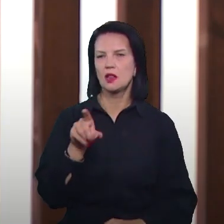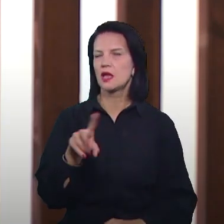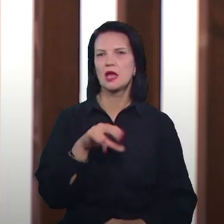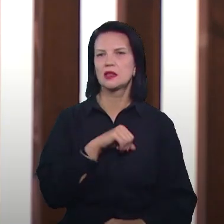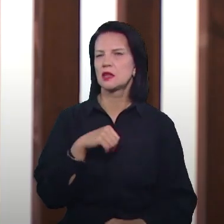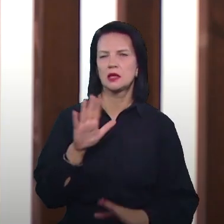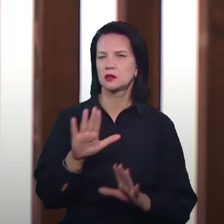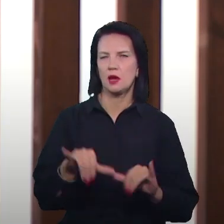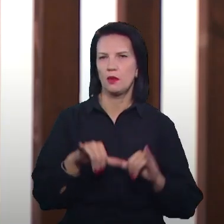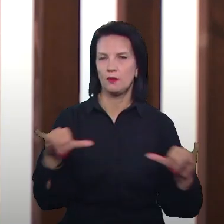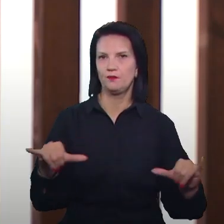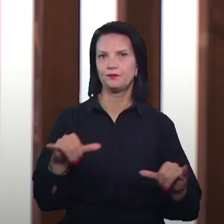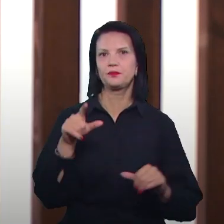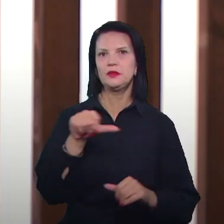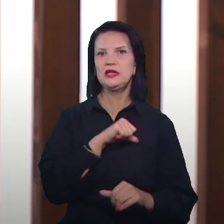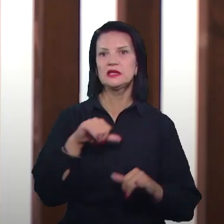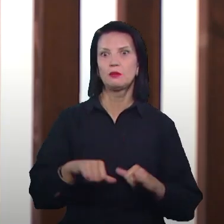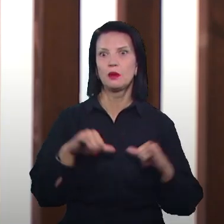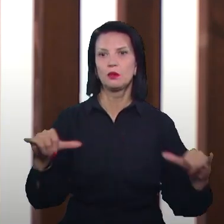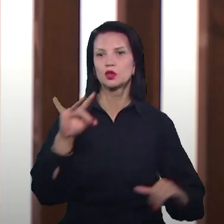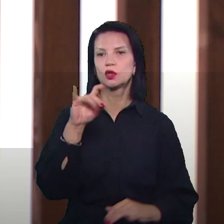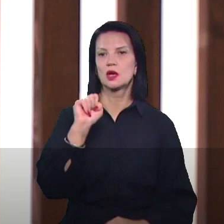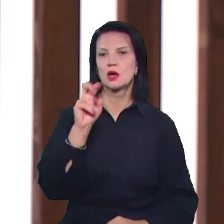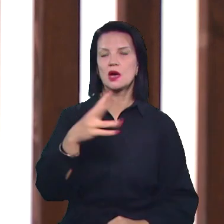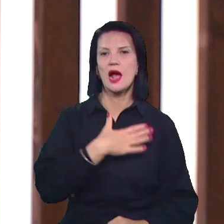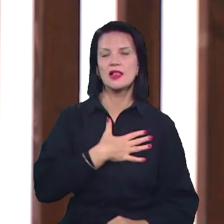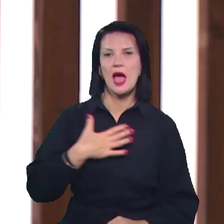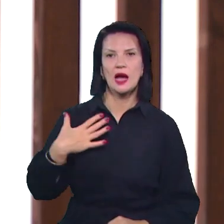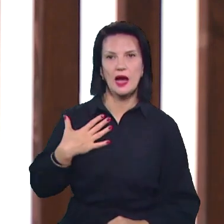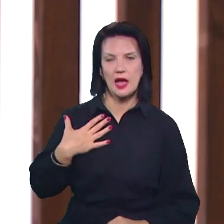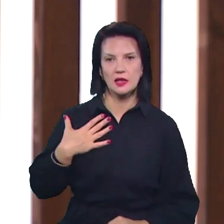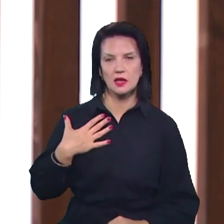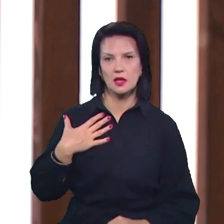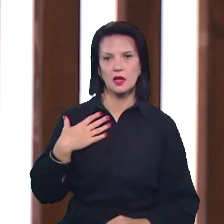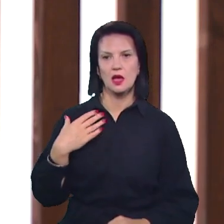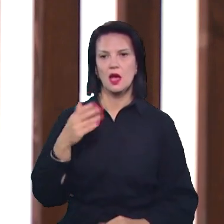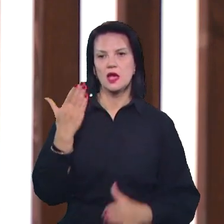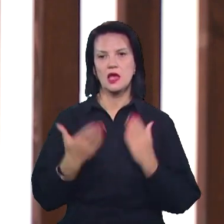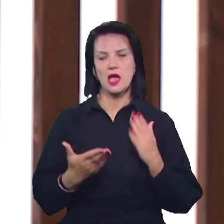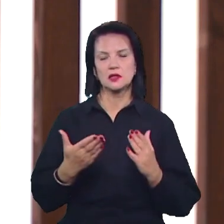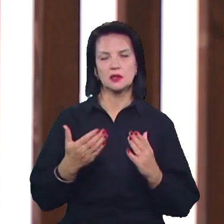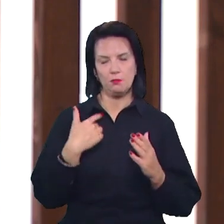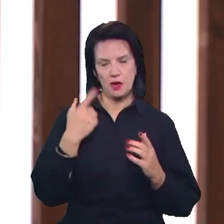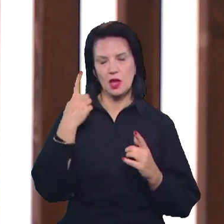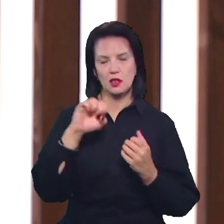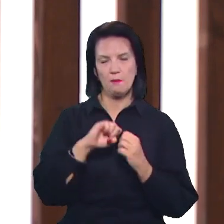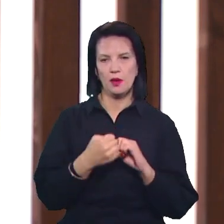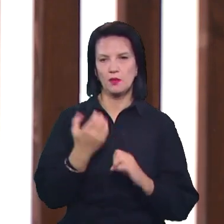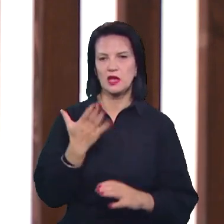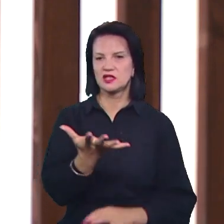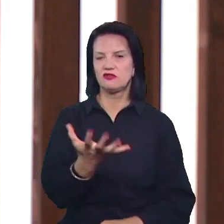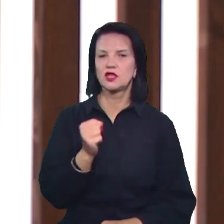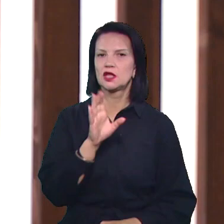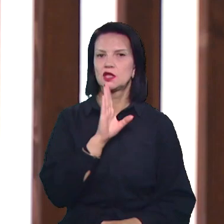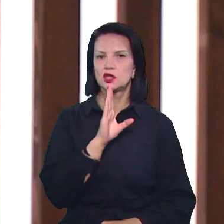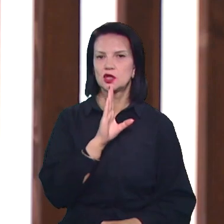Саме поширене – це рак легень, і ми це пам'ятаємо. А якщо взяти жінок, то